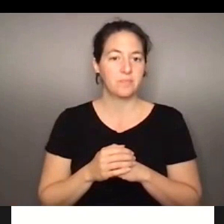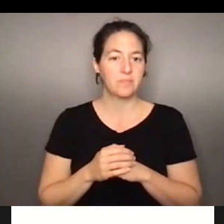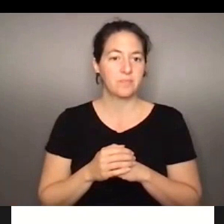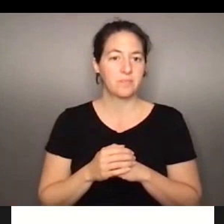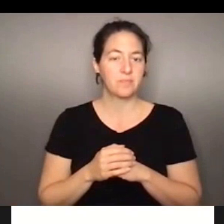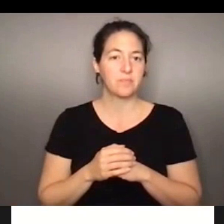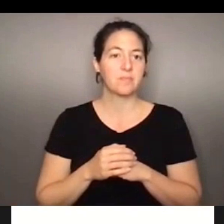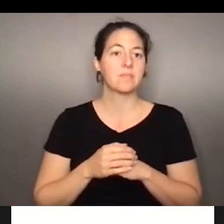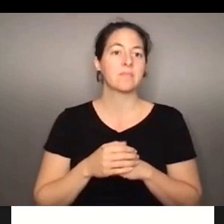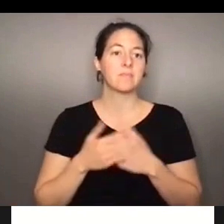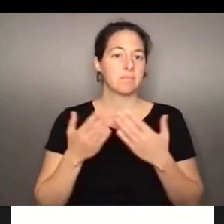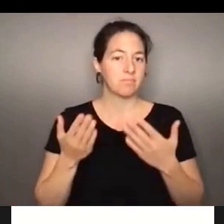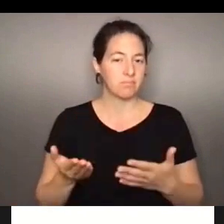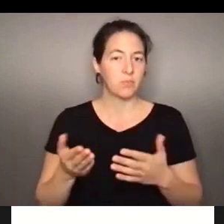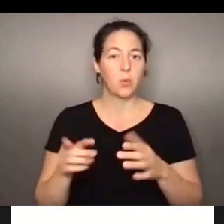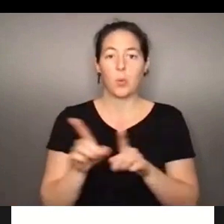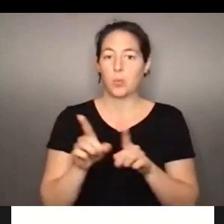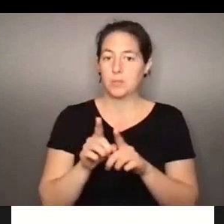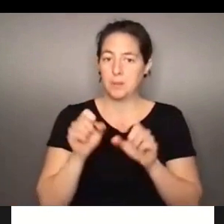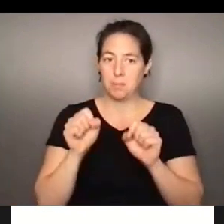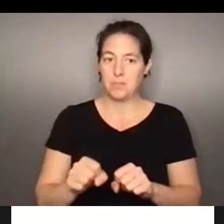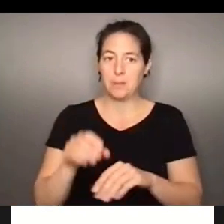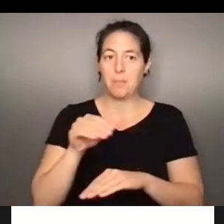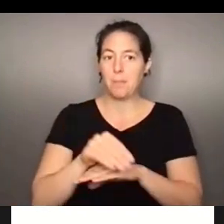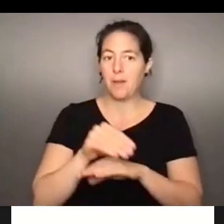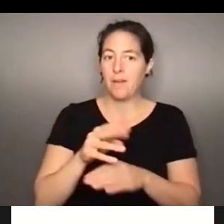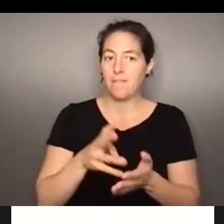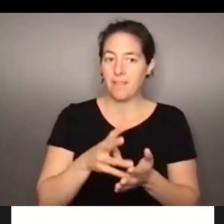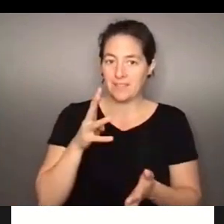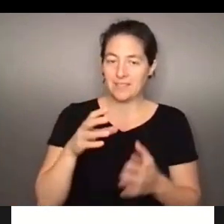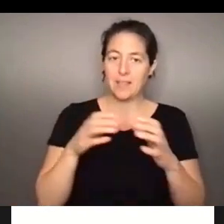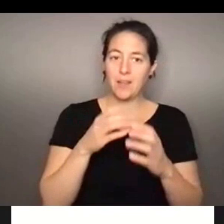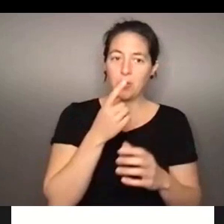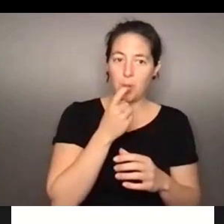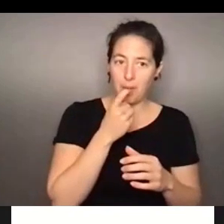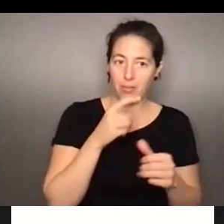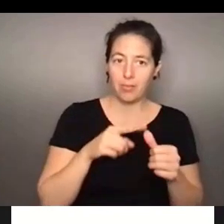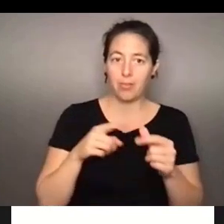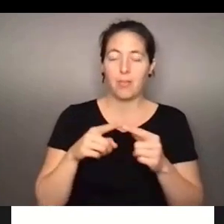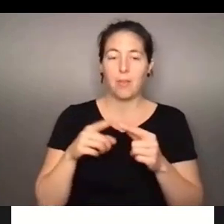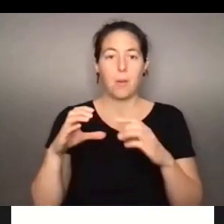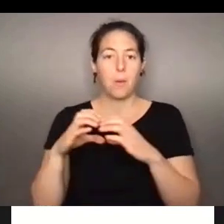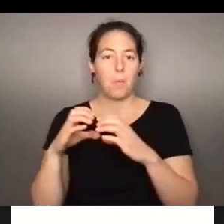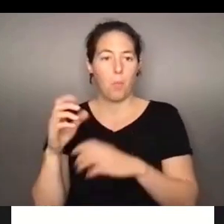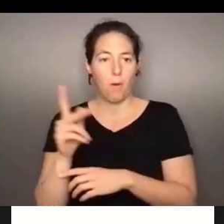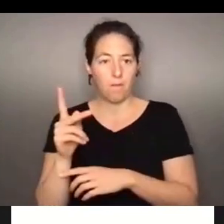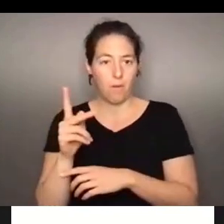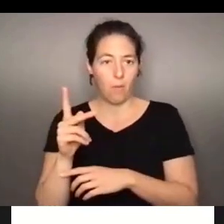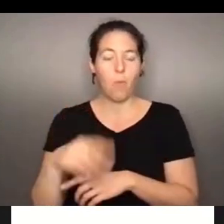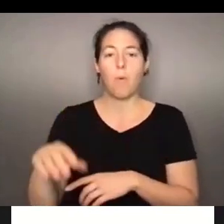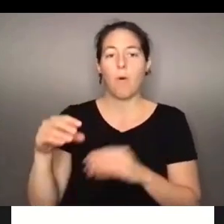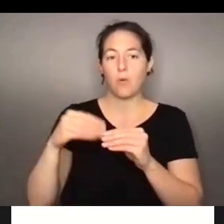Et donc, on peut aussi fertiliser les tomates, poivrons, concombres,